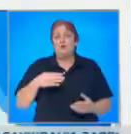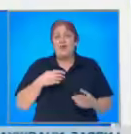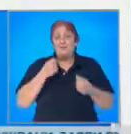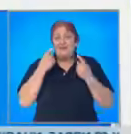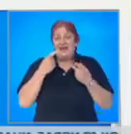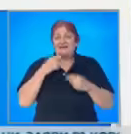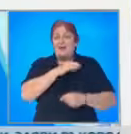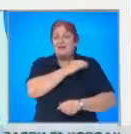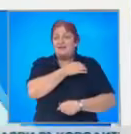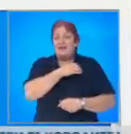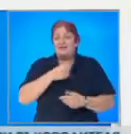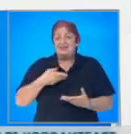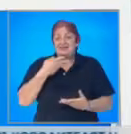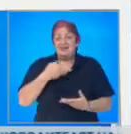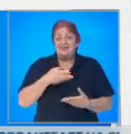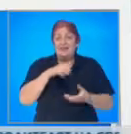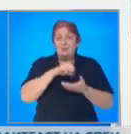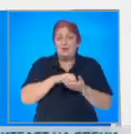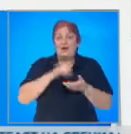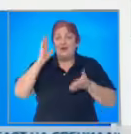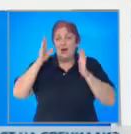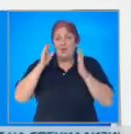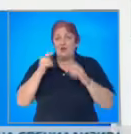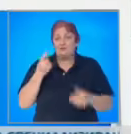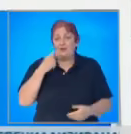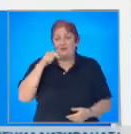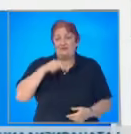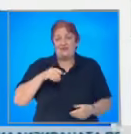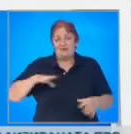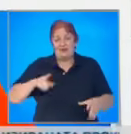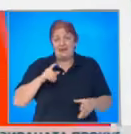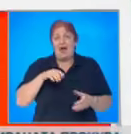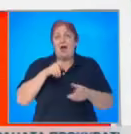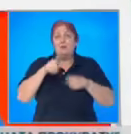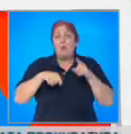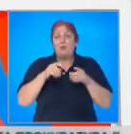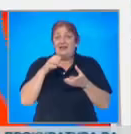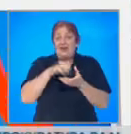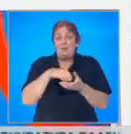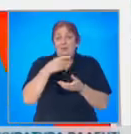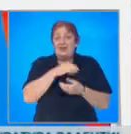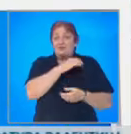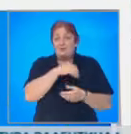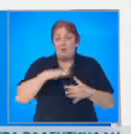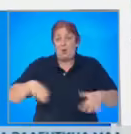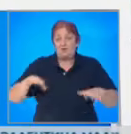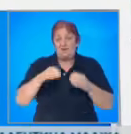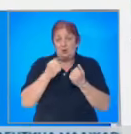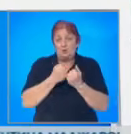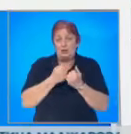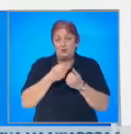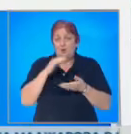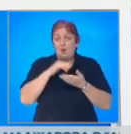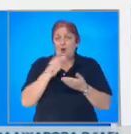Голям интерес към вакцинацията в изнесения пункт в Габрово. За първи път днес в града мобилен екип поставяше ваксини на обществено място.